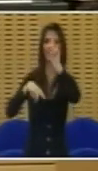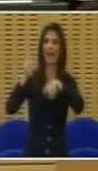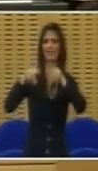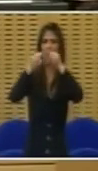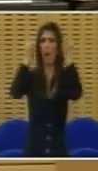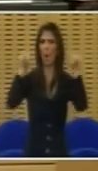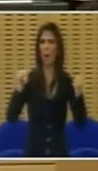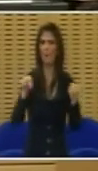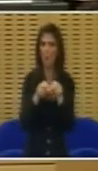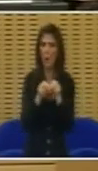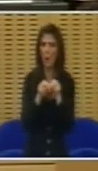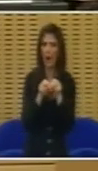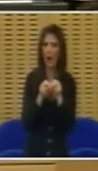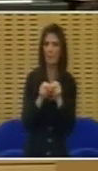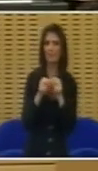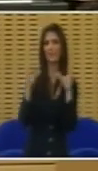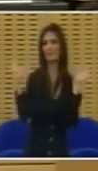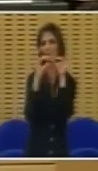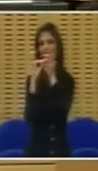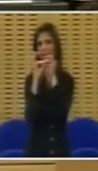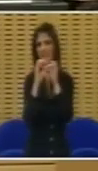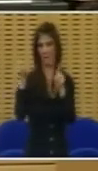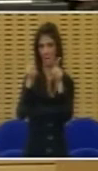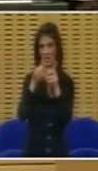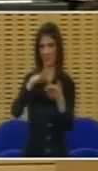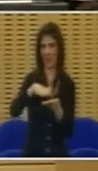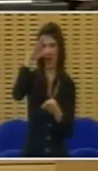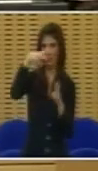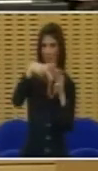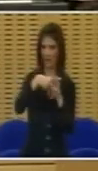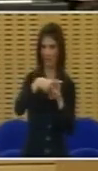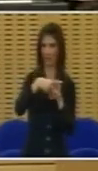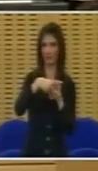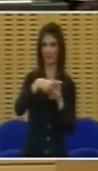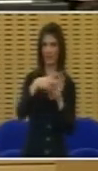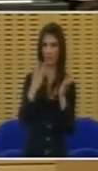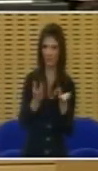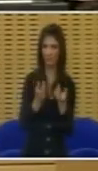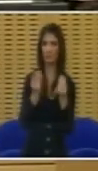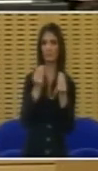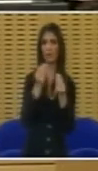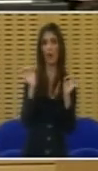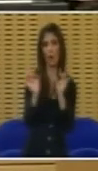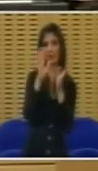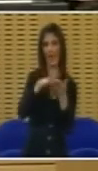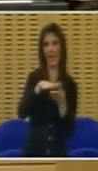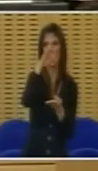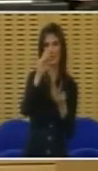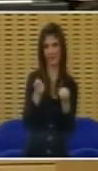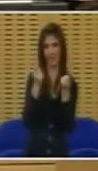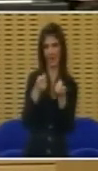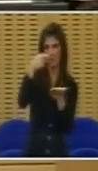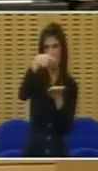ποτέ ισχυρή διοίκηση της Μαρφήν Λαϊκής Τράπεζας για έμμεση αγορά μετοχών της ίδιας της Μαρφήν Λαϊκής, καθώς και